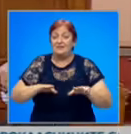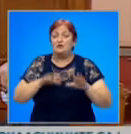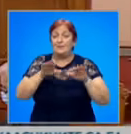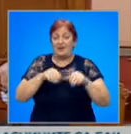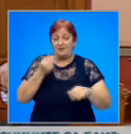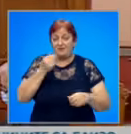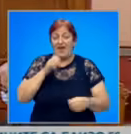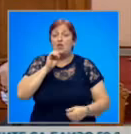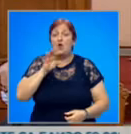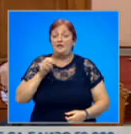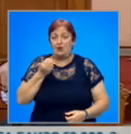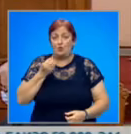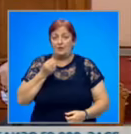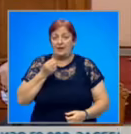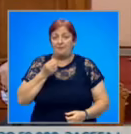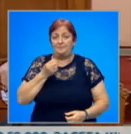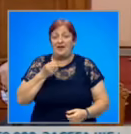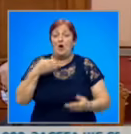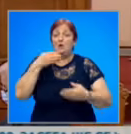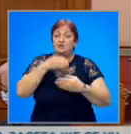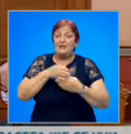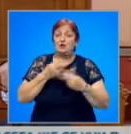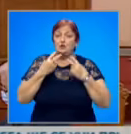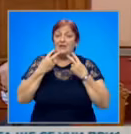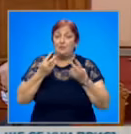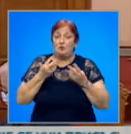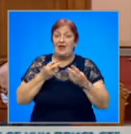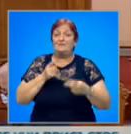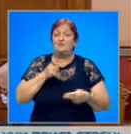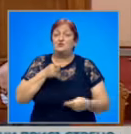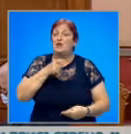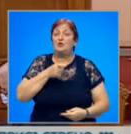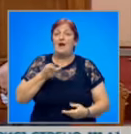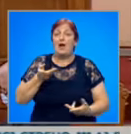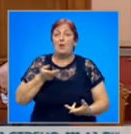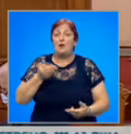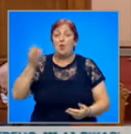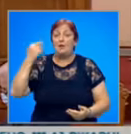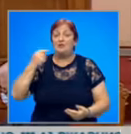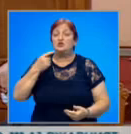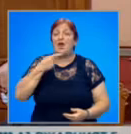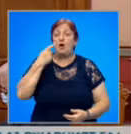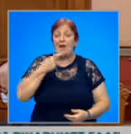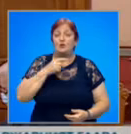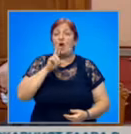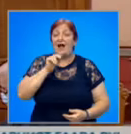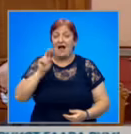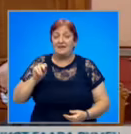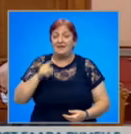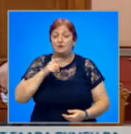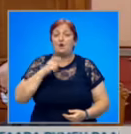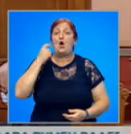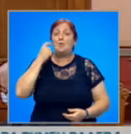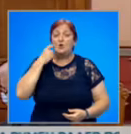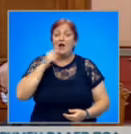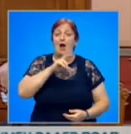с две добри новини вместо това, защото наблюдавам, че и това, което предишният оратор каза, и това, което